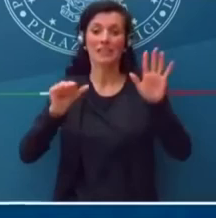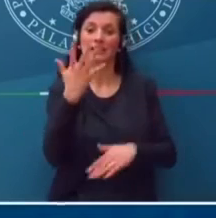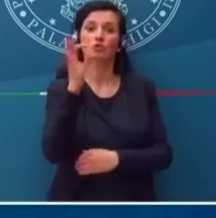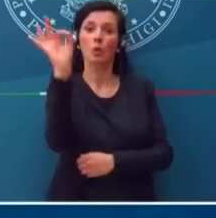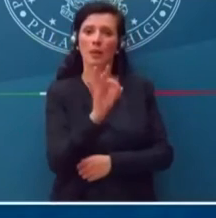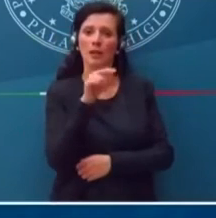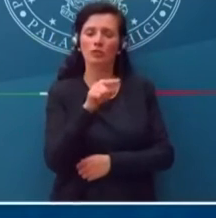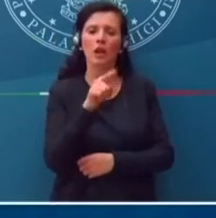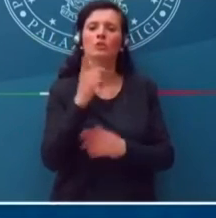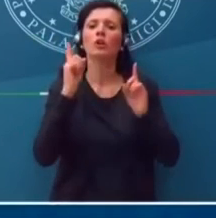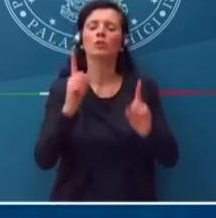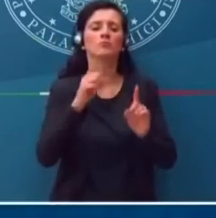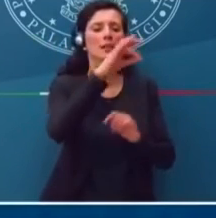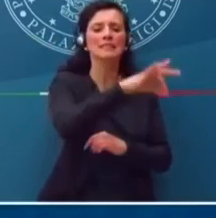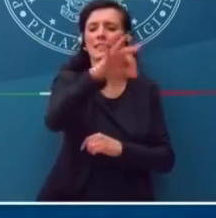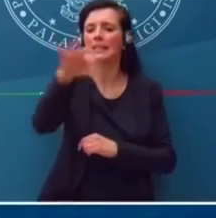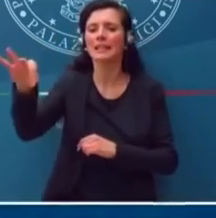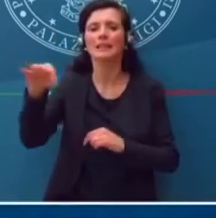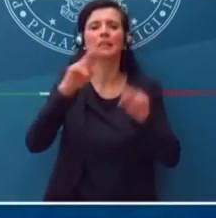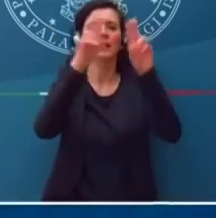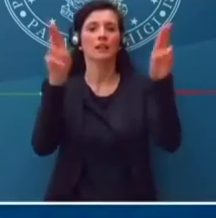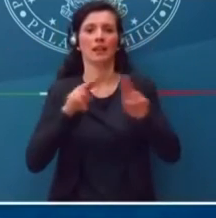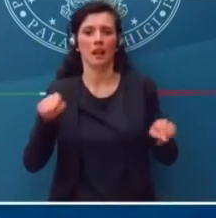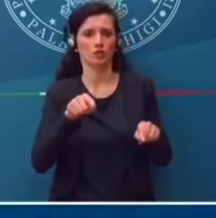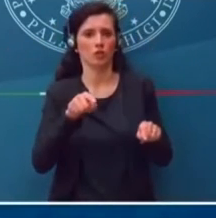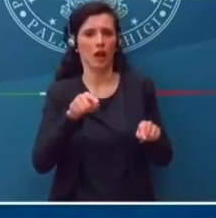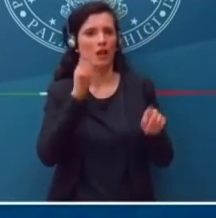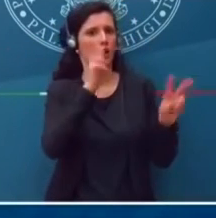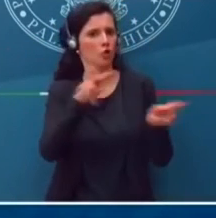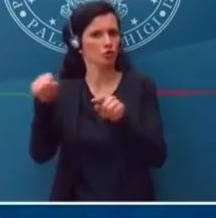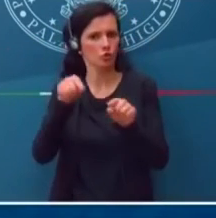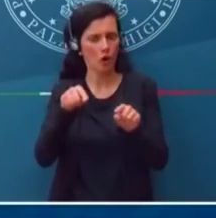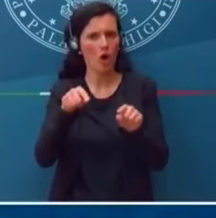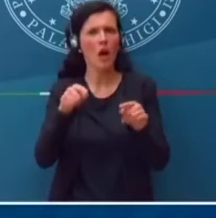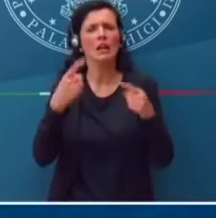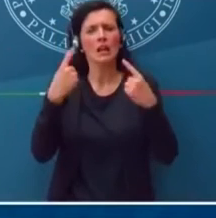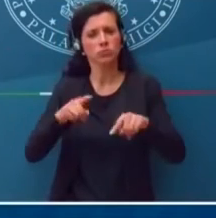di siti internazionali. Insomma, queste sono tutte osservazioni che io faccio